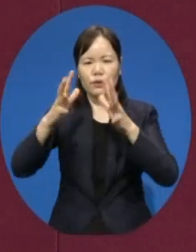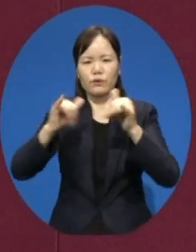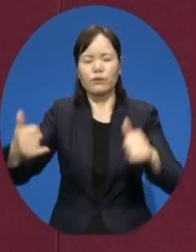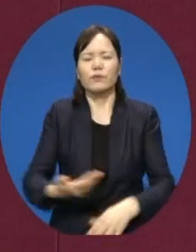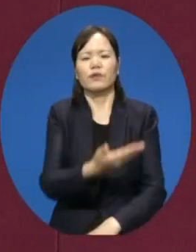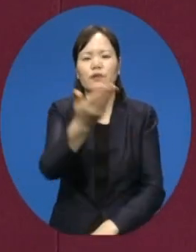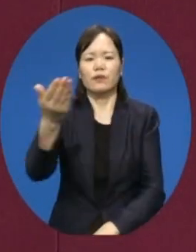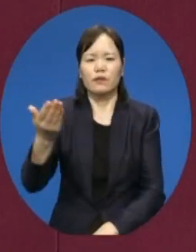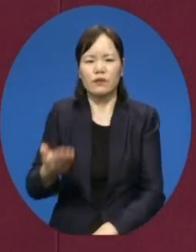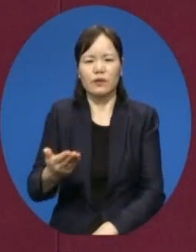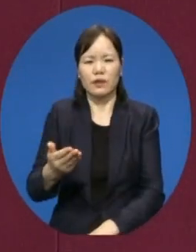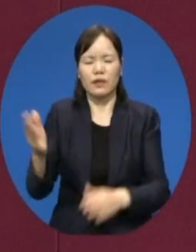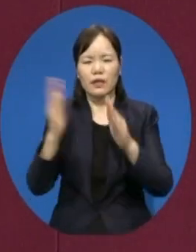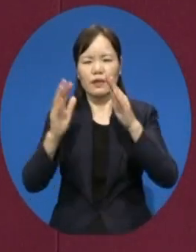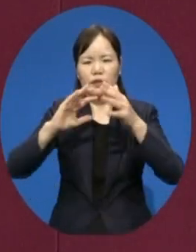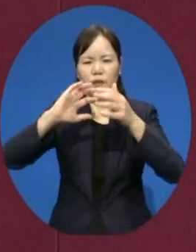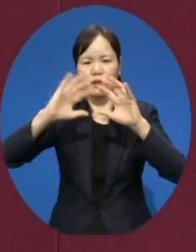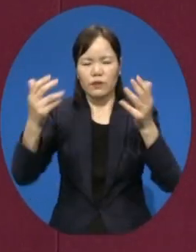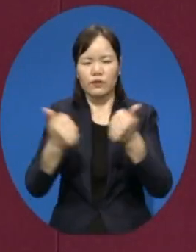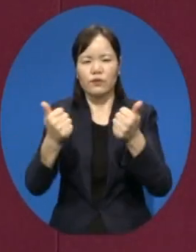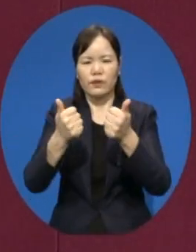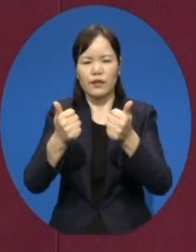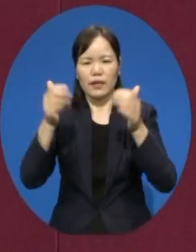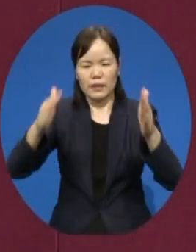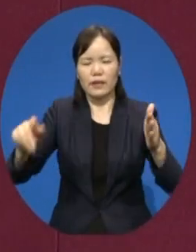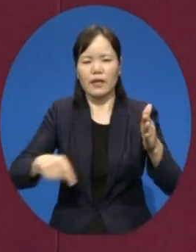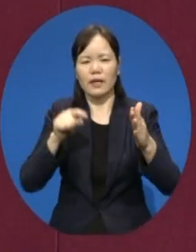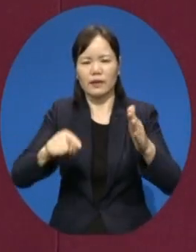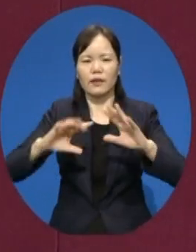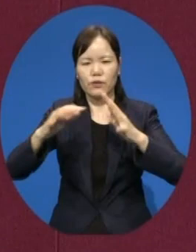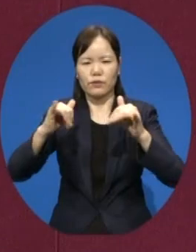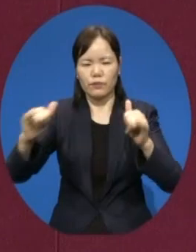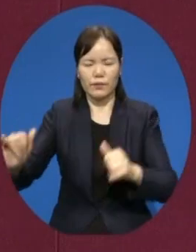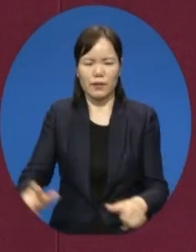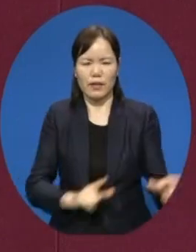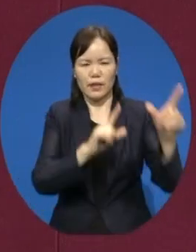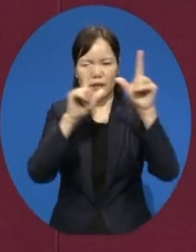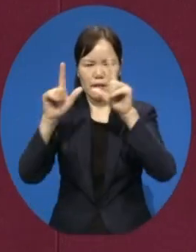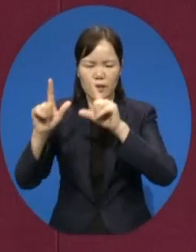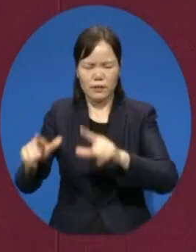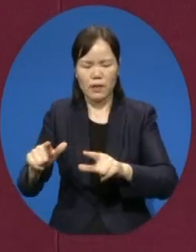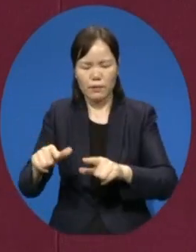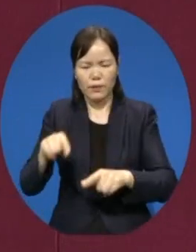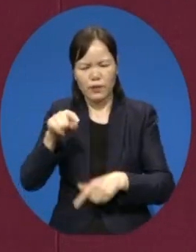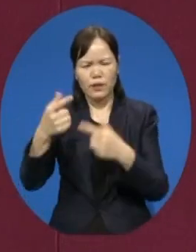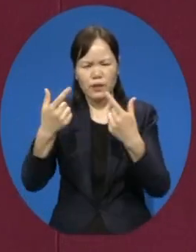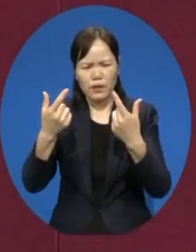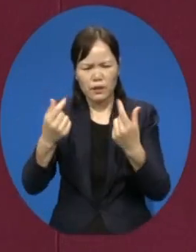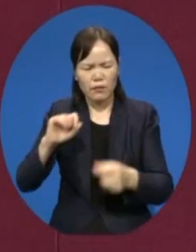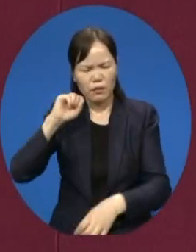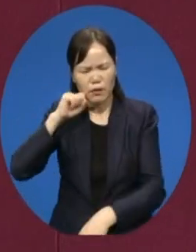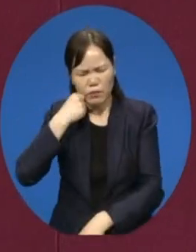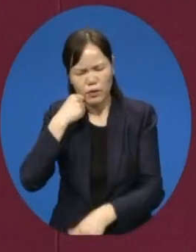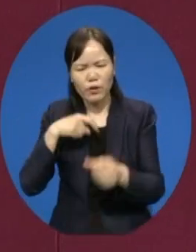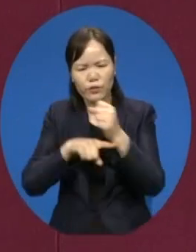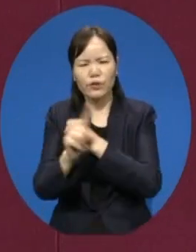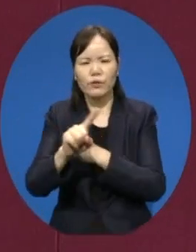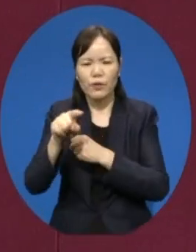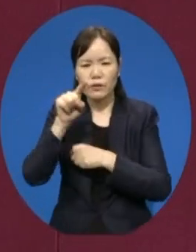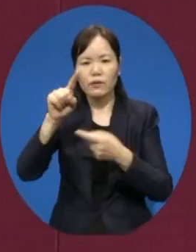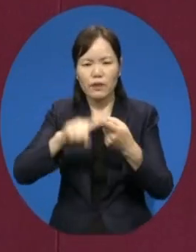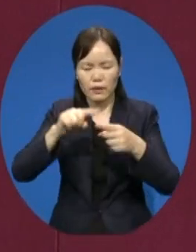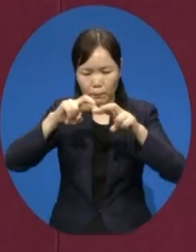여러분, 정기국회 내내 저희는 국민의 삶이 이토록 어려워진 이유가 뭐냐, 그 원인을